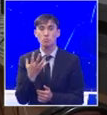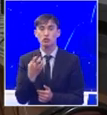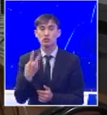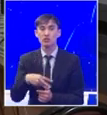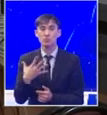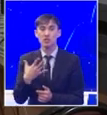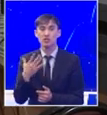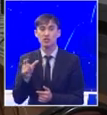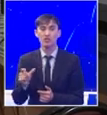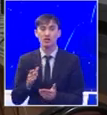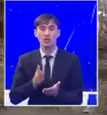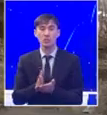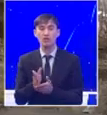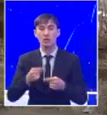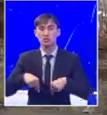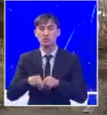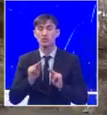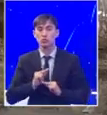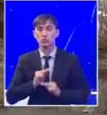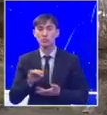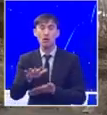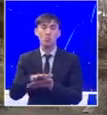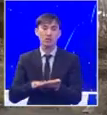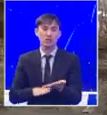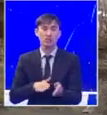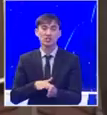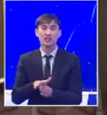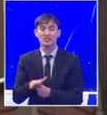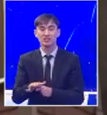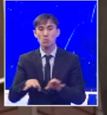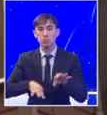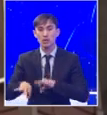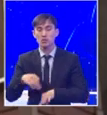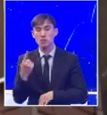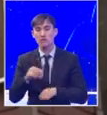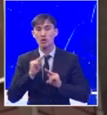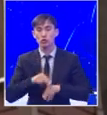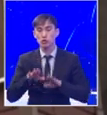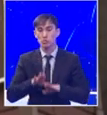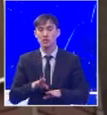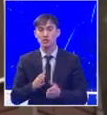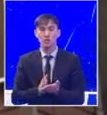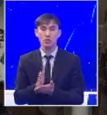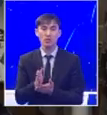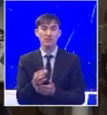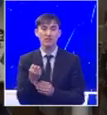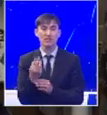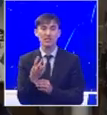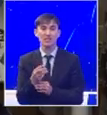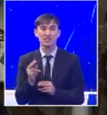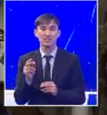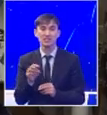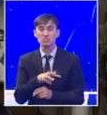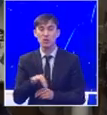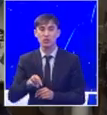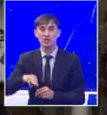525 человек направлено общественной работой. Продолжается и реализация проекта «Первое рабочее место», для чего было направлено 13 миллионов